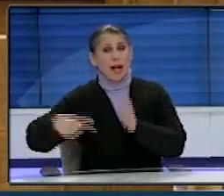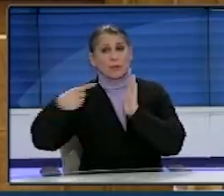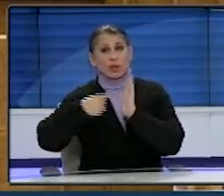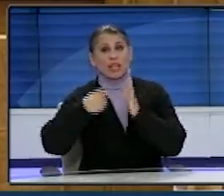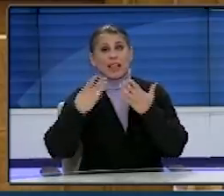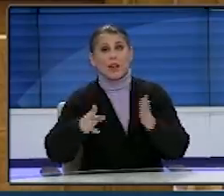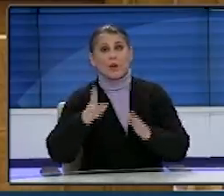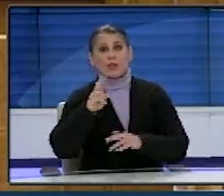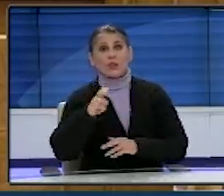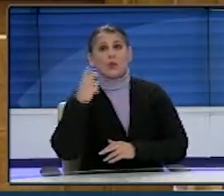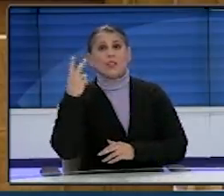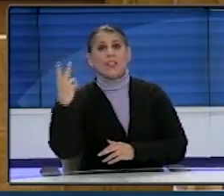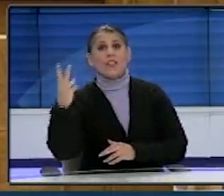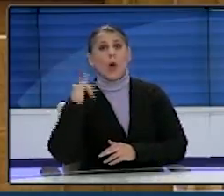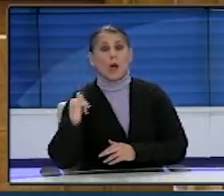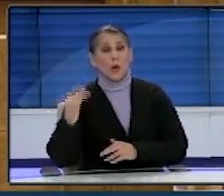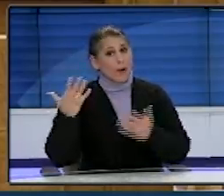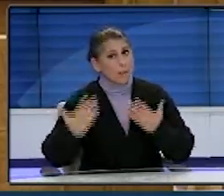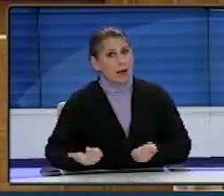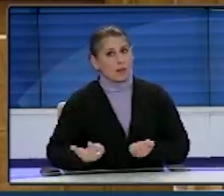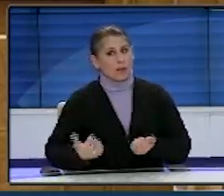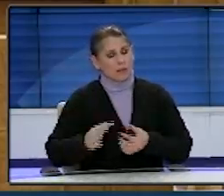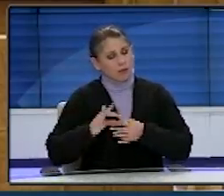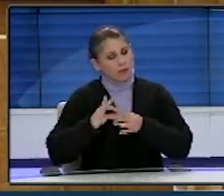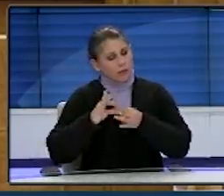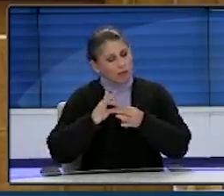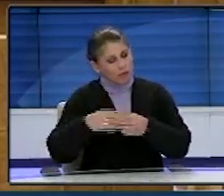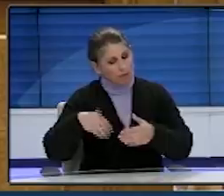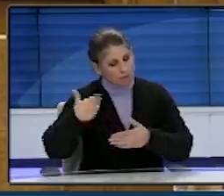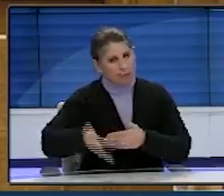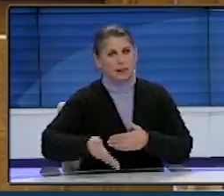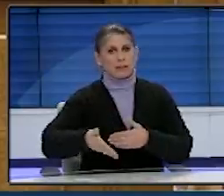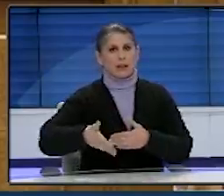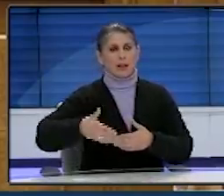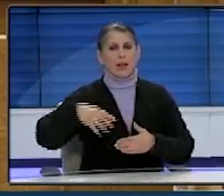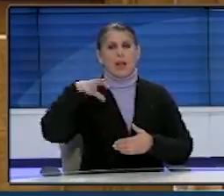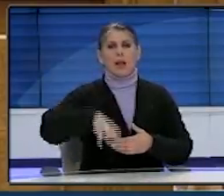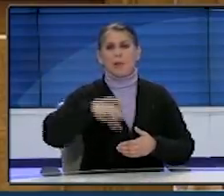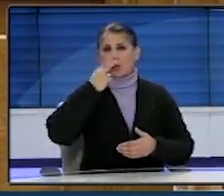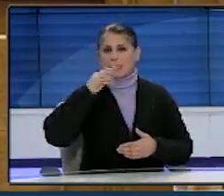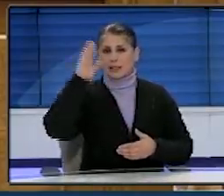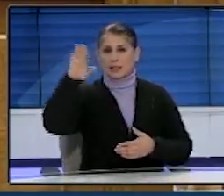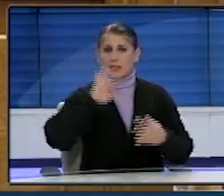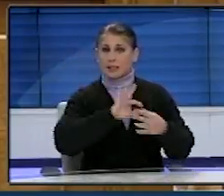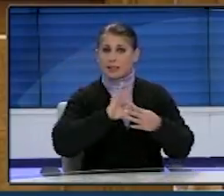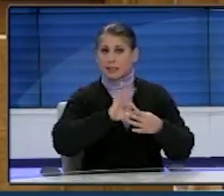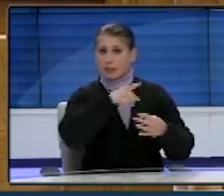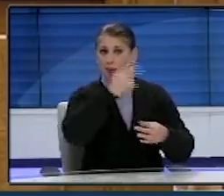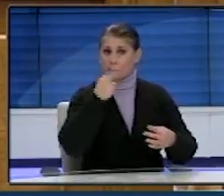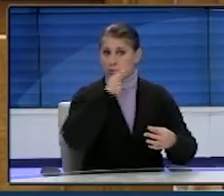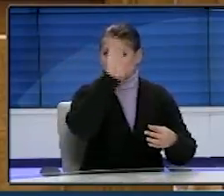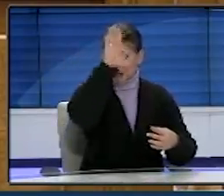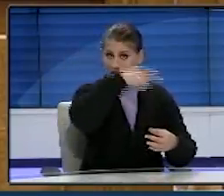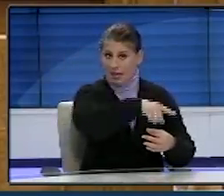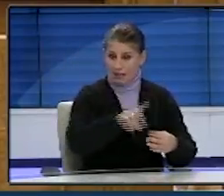το 1922 ακόμα και σε συνέχεια την περίοδο της χιτλερικής κατοχής συνεργάστηκαν με τους